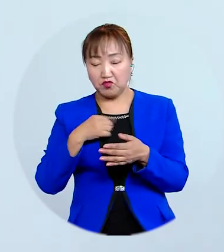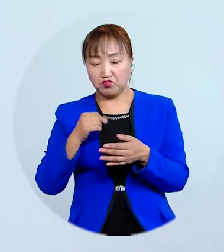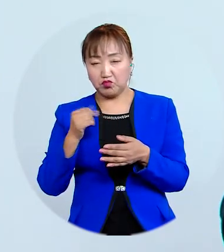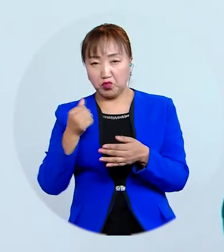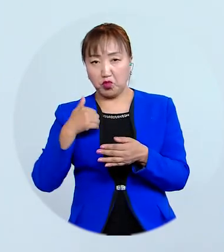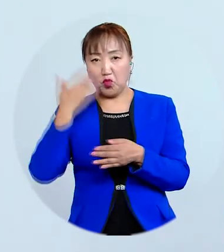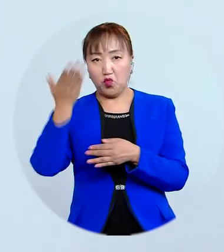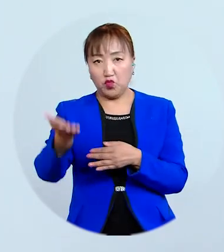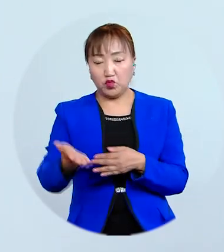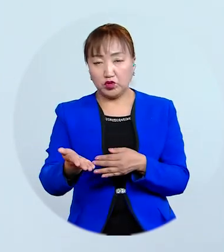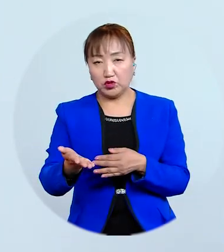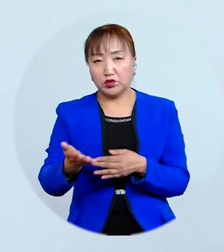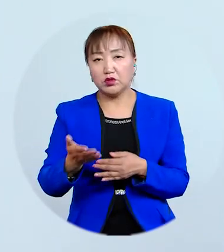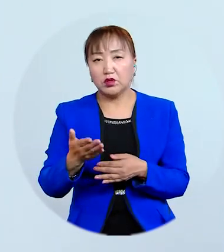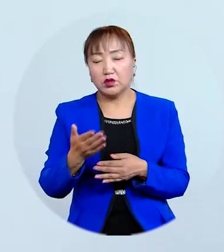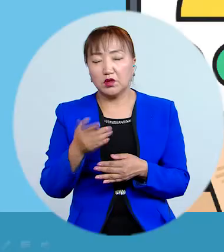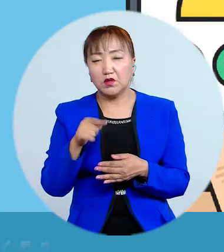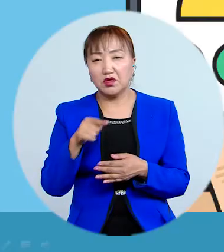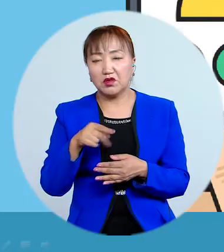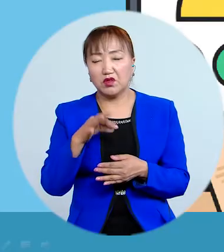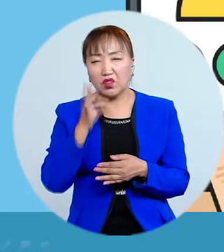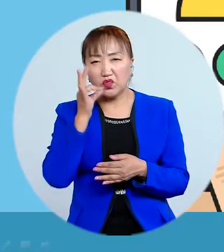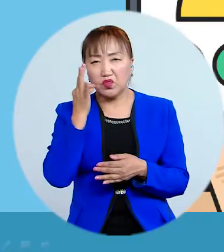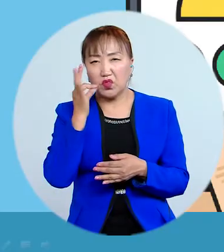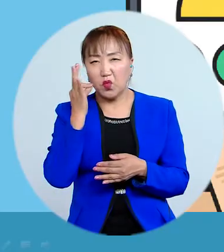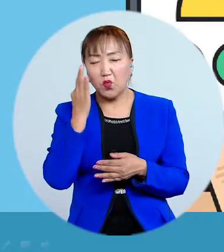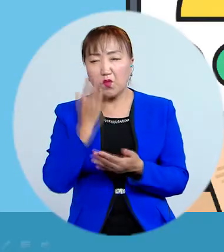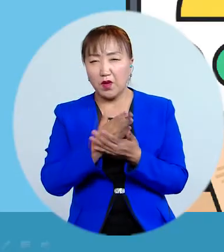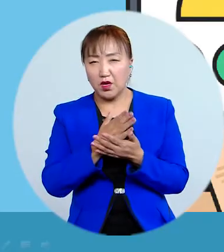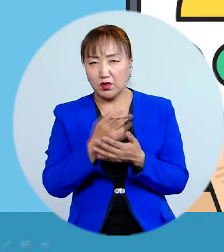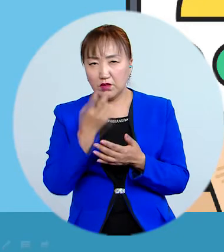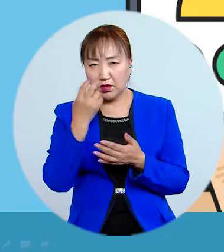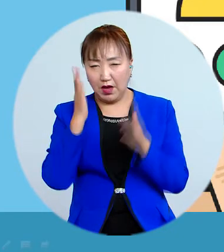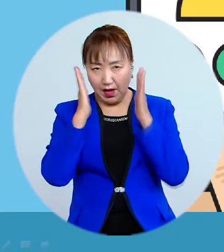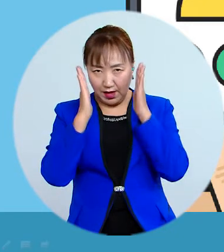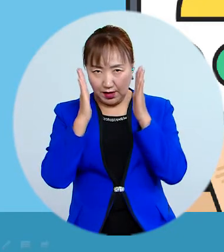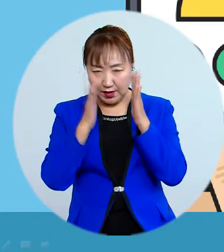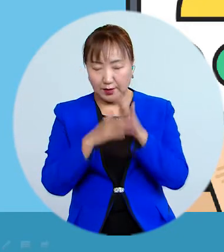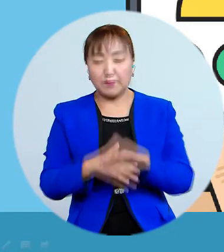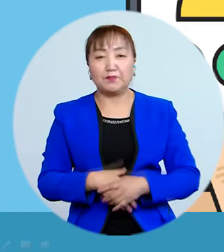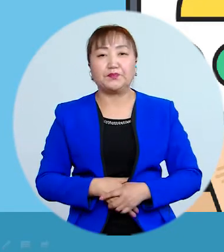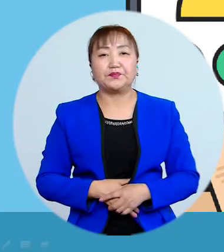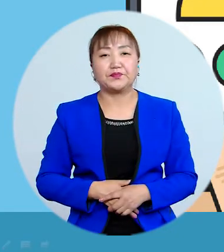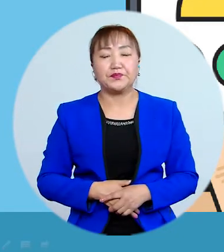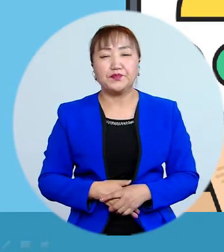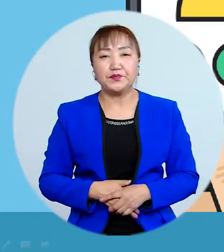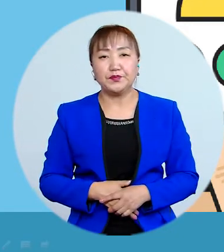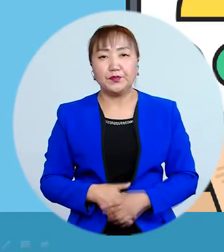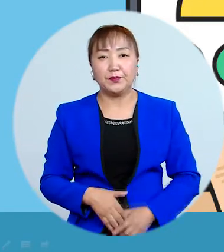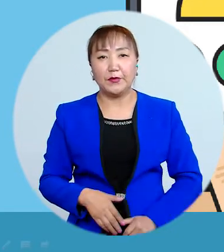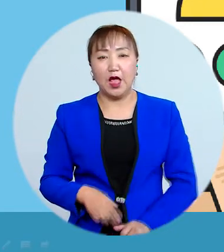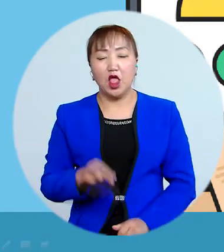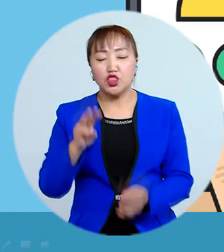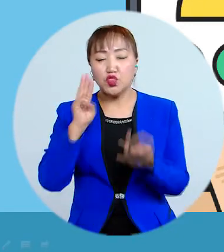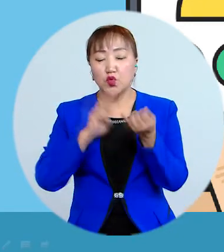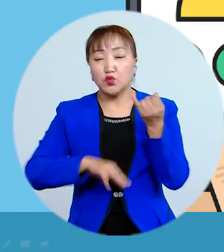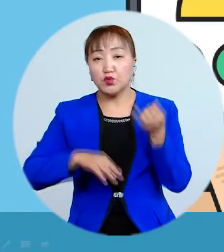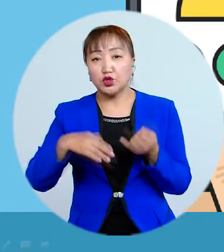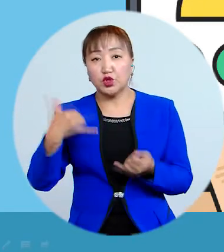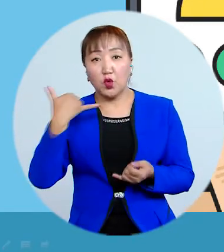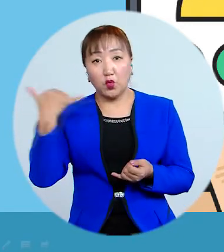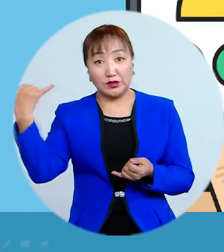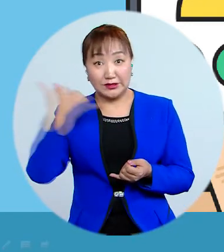гэдэг та бүхэн бас анхаараарай. За төлбөртэй тусгай дугаарын бас луйврууд байдаг. Гинтгэн тань руу одоо залгаад танд